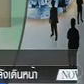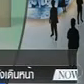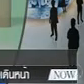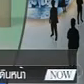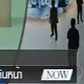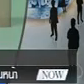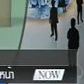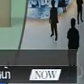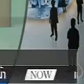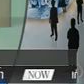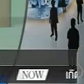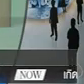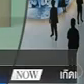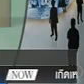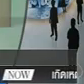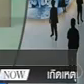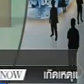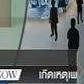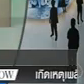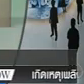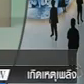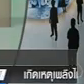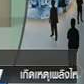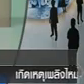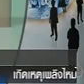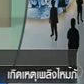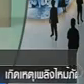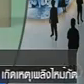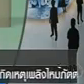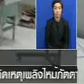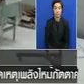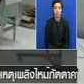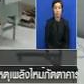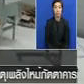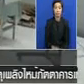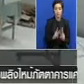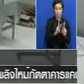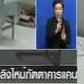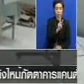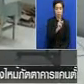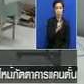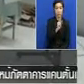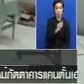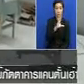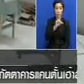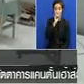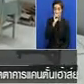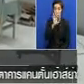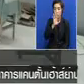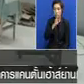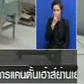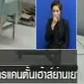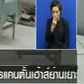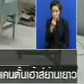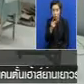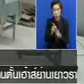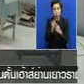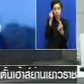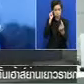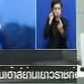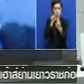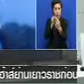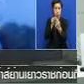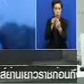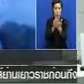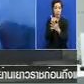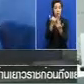63,776 ล้านบาทครับ ครับทางคุณณัฐธีบอกนะว่าถ้าไปดูโครงข่ายก็เป็นไปตามเป้าฮะปัจจุบันเ